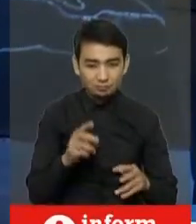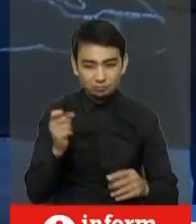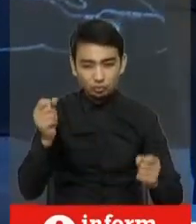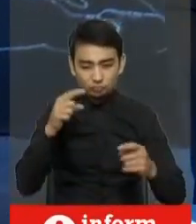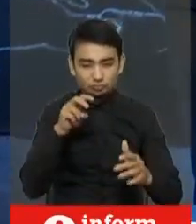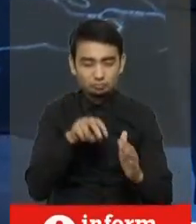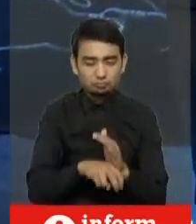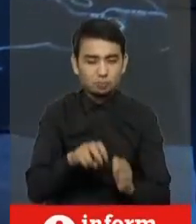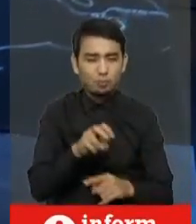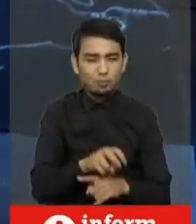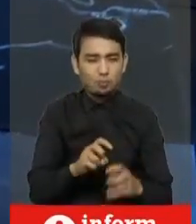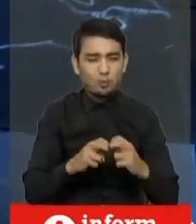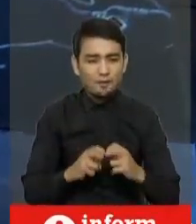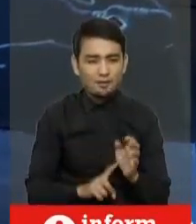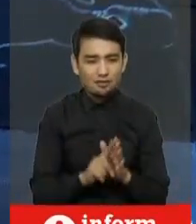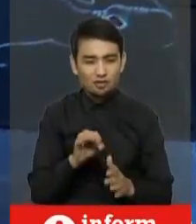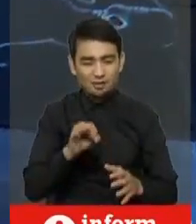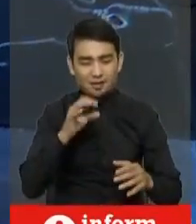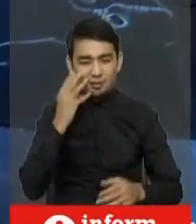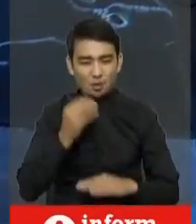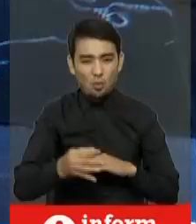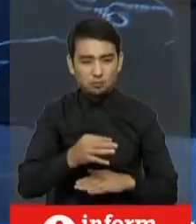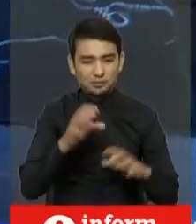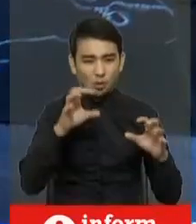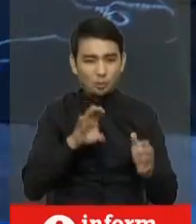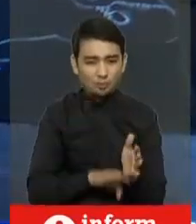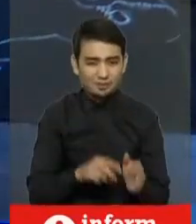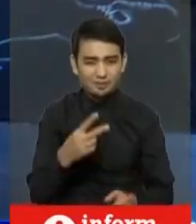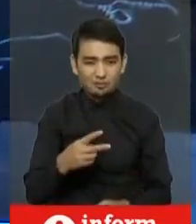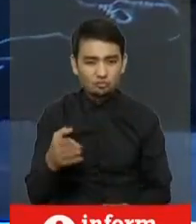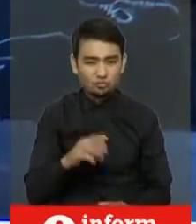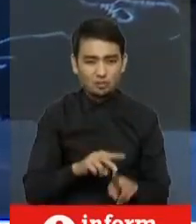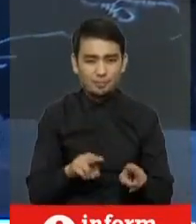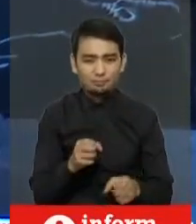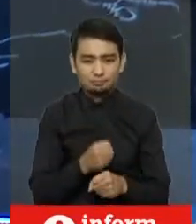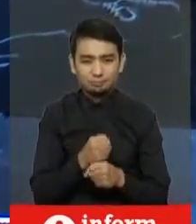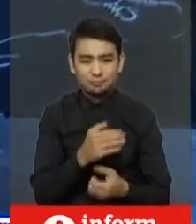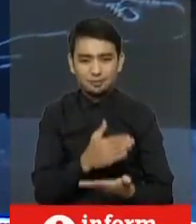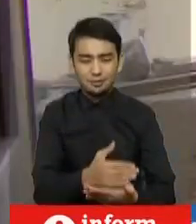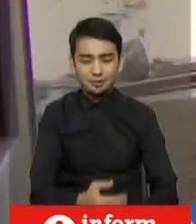ЖК, которые возводят незаконно, в Алматинской области около 20. Елеман Раимбеков продолжит тему.